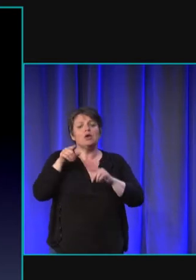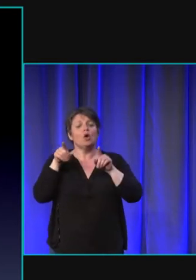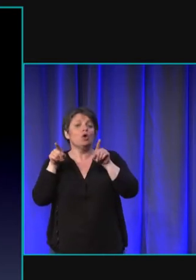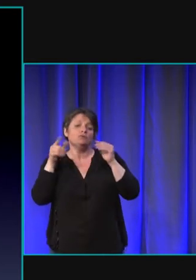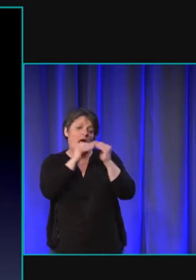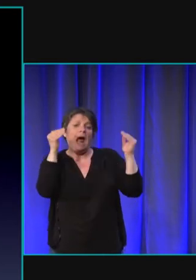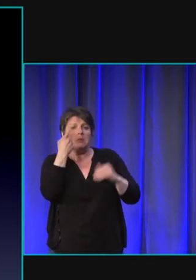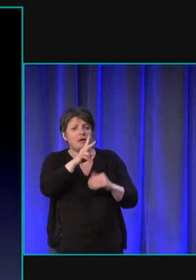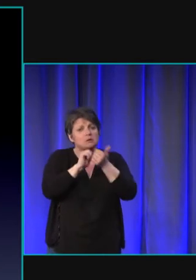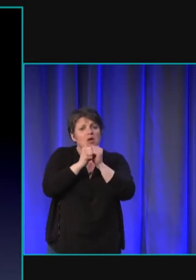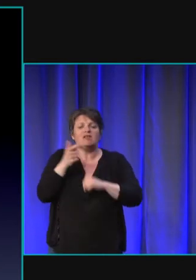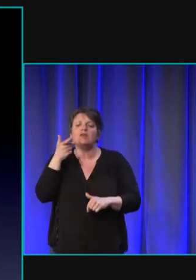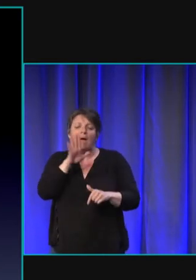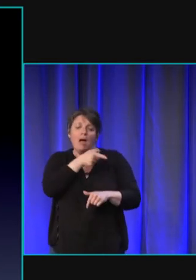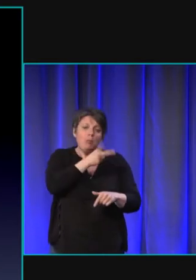entraînés.